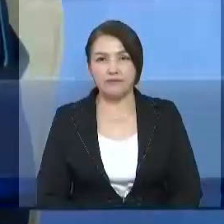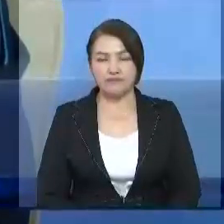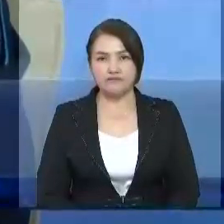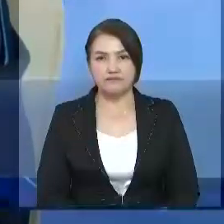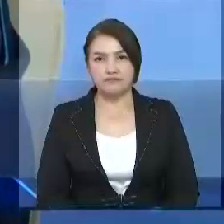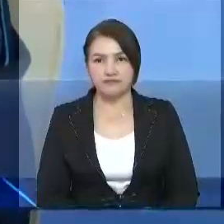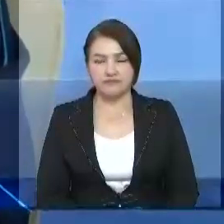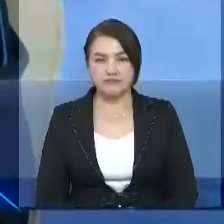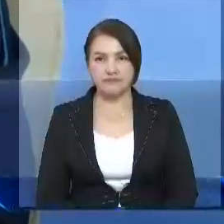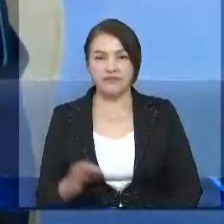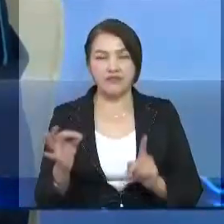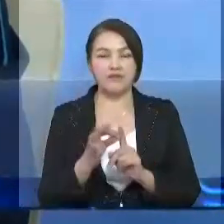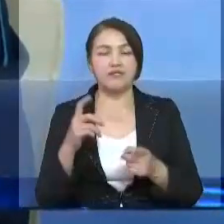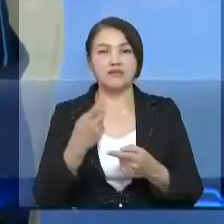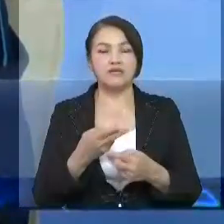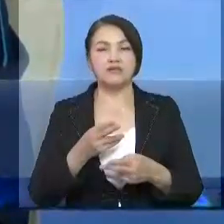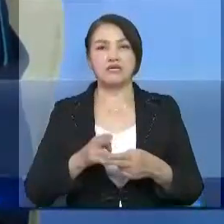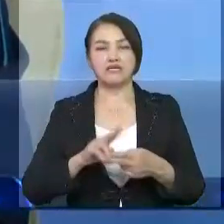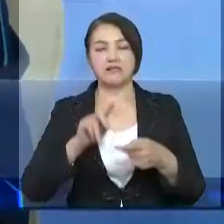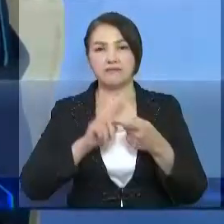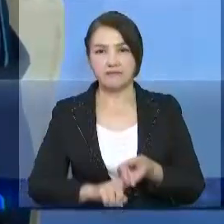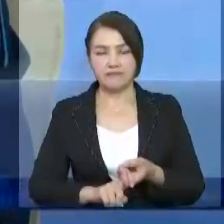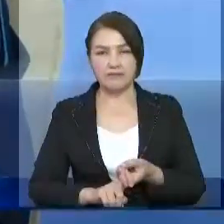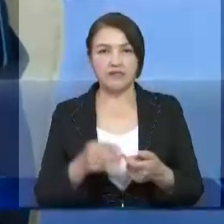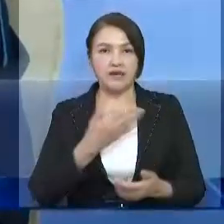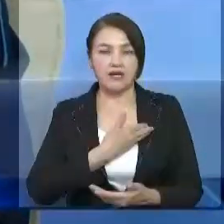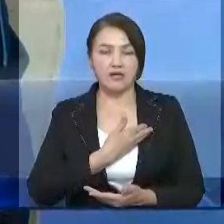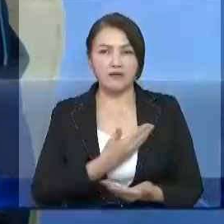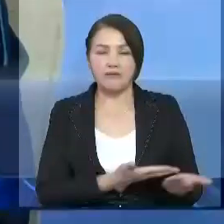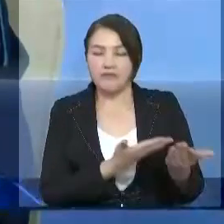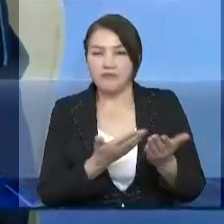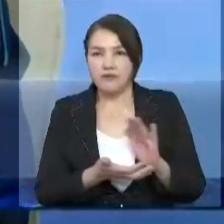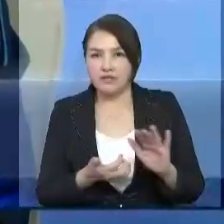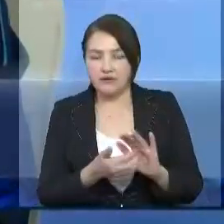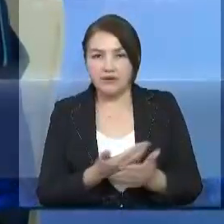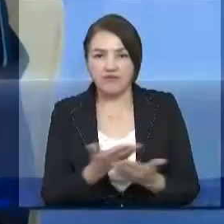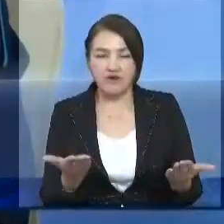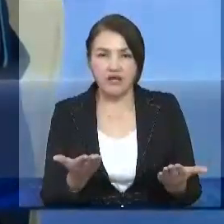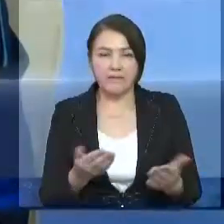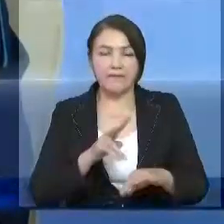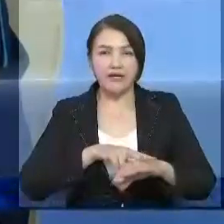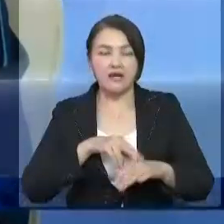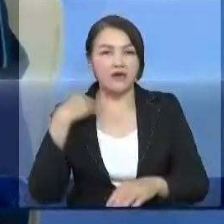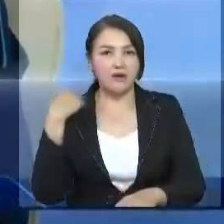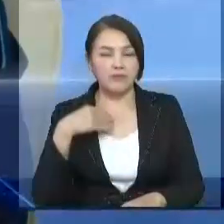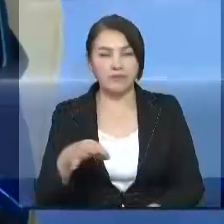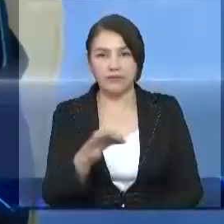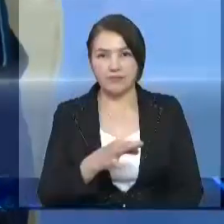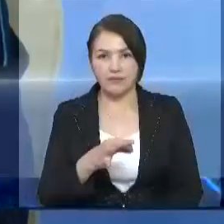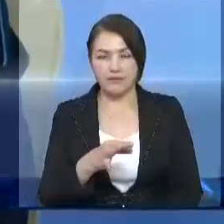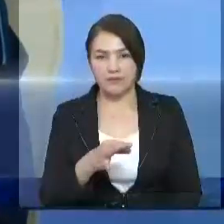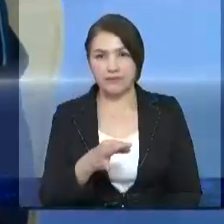мероприятиях в связи с этим хочу призвать тоже департамент полиции Актюбинской